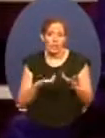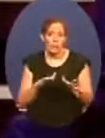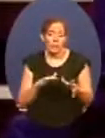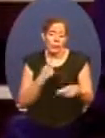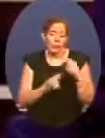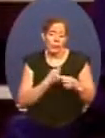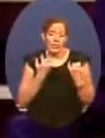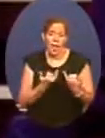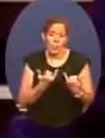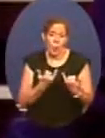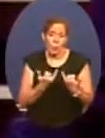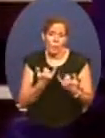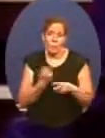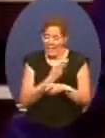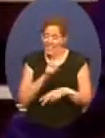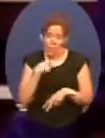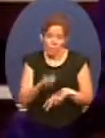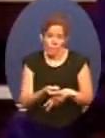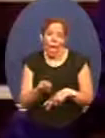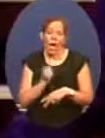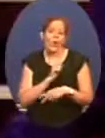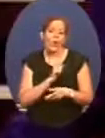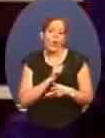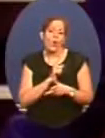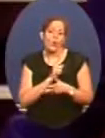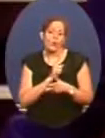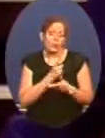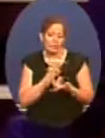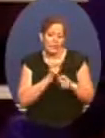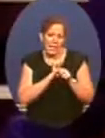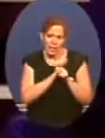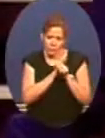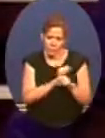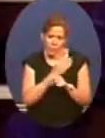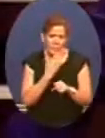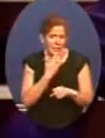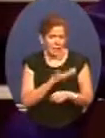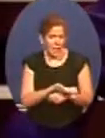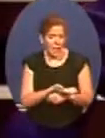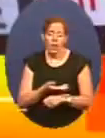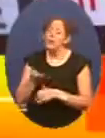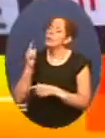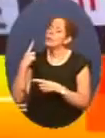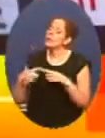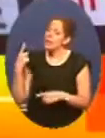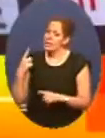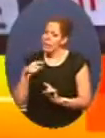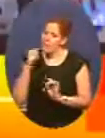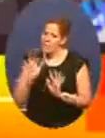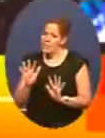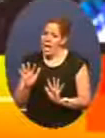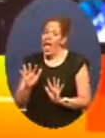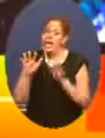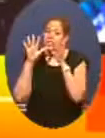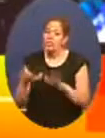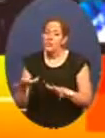מסורתי, היום בדרך בכלל צריך לומר, נואב לא נואב, ותומך במדינת ישראל. תראה, חלקים גדולים ממנו. בוא צריך לדייק. בוא נגיד ככה,